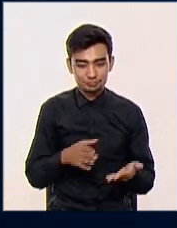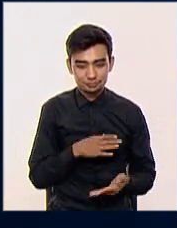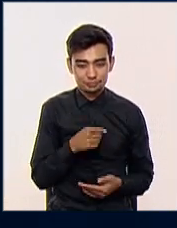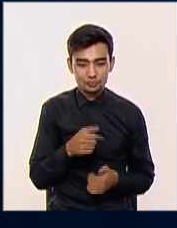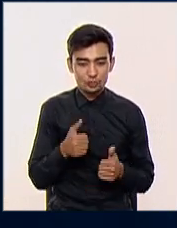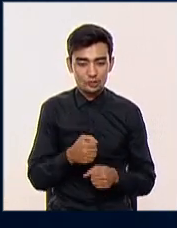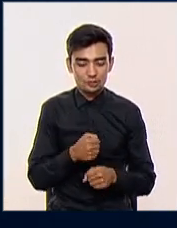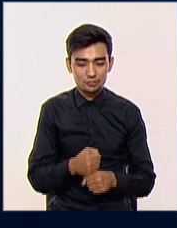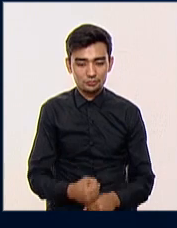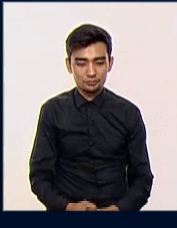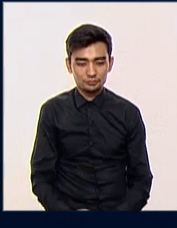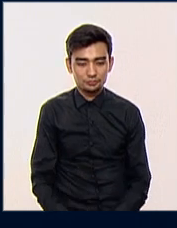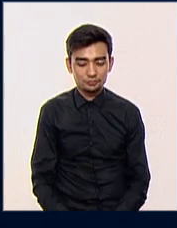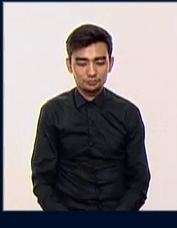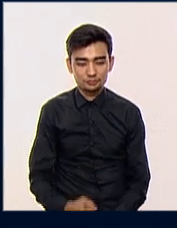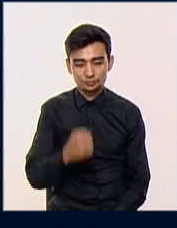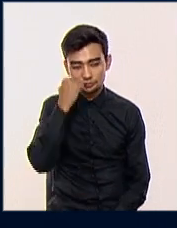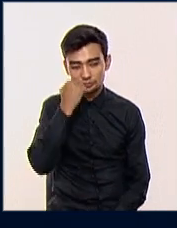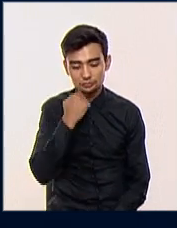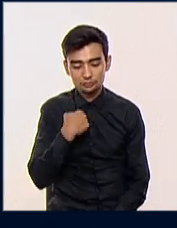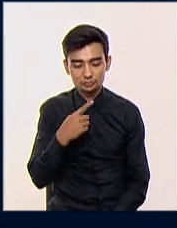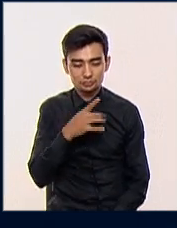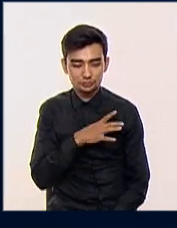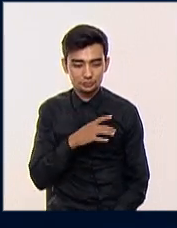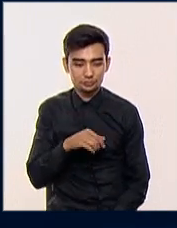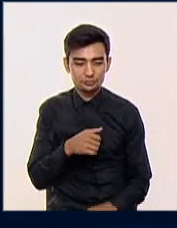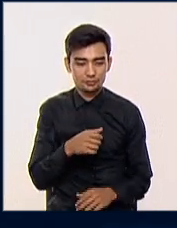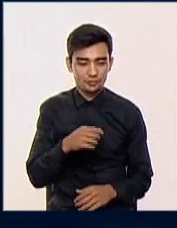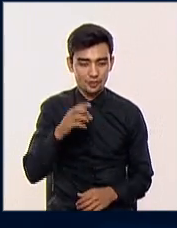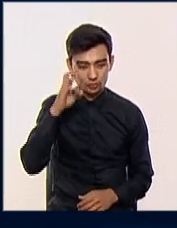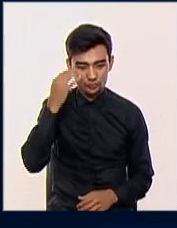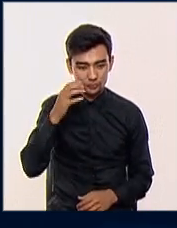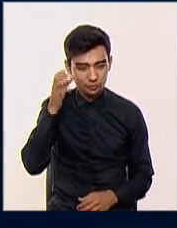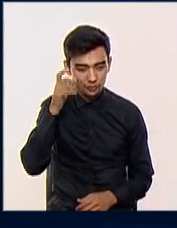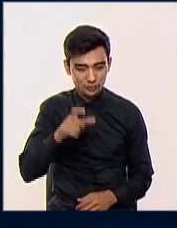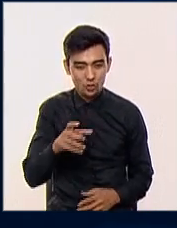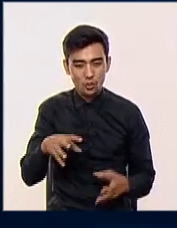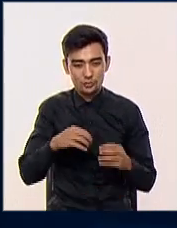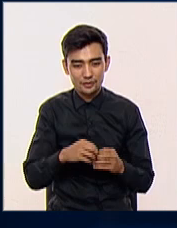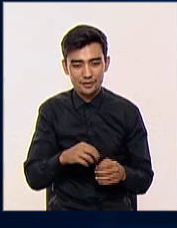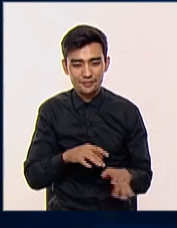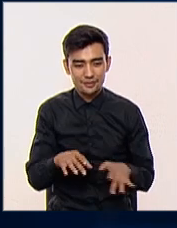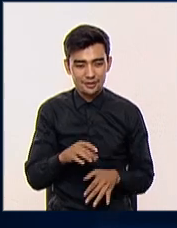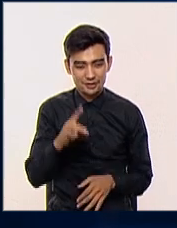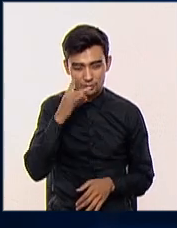выбор. Спасибо вам. Мы говорили с государственным, политическим и общественным